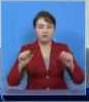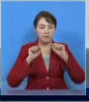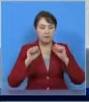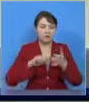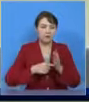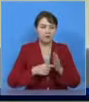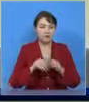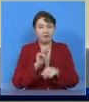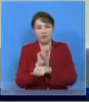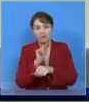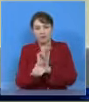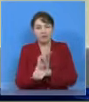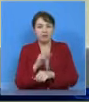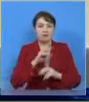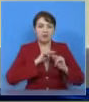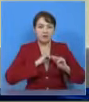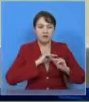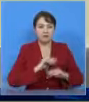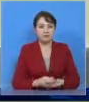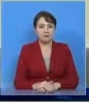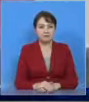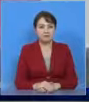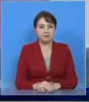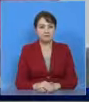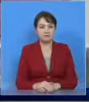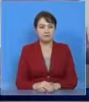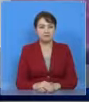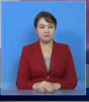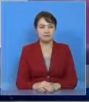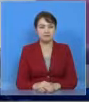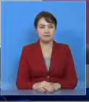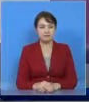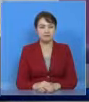мақсатта шәкірт тәрбиелеп еңбек етіп келеді. Дархан Мектепбай, Азамат Сауханов, Ақтөбе телеарнасы.